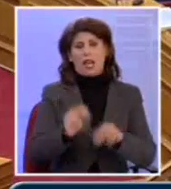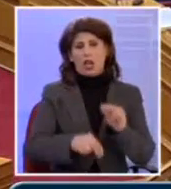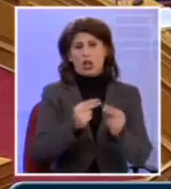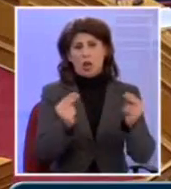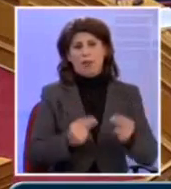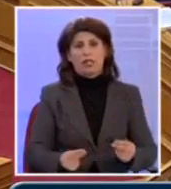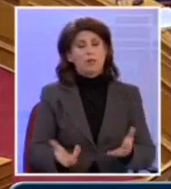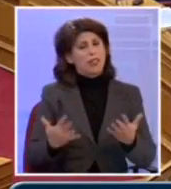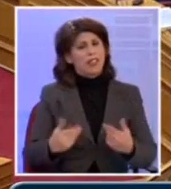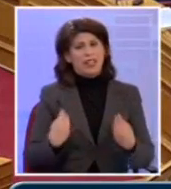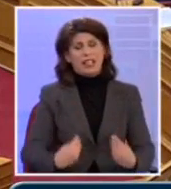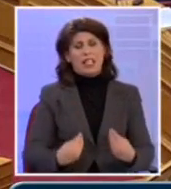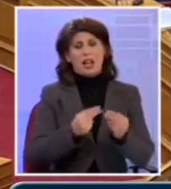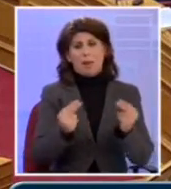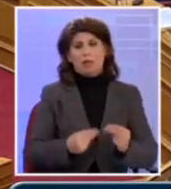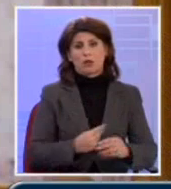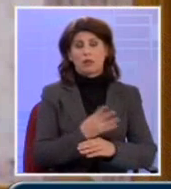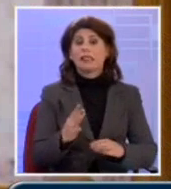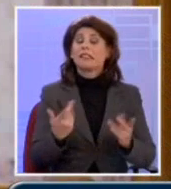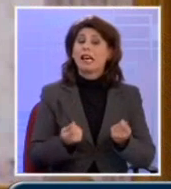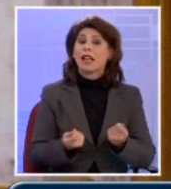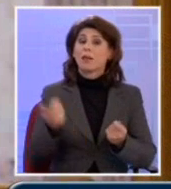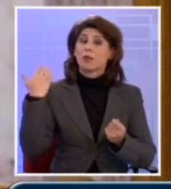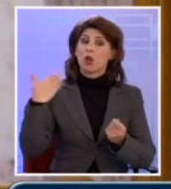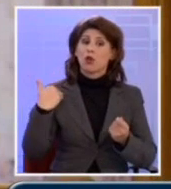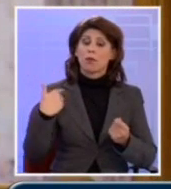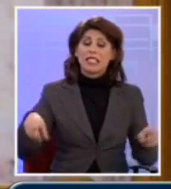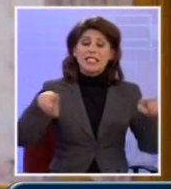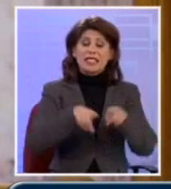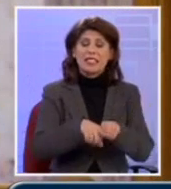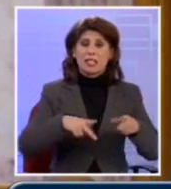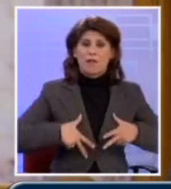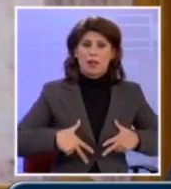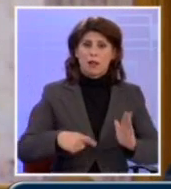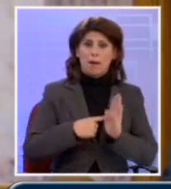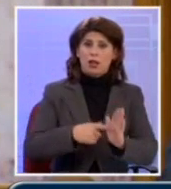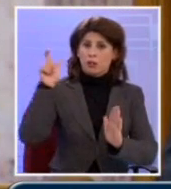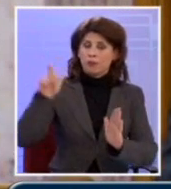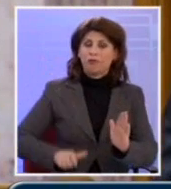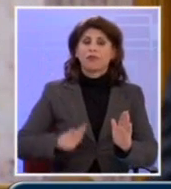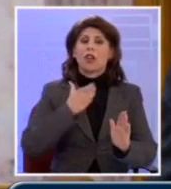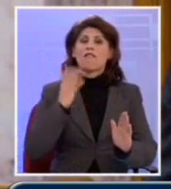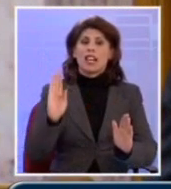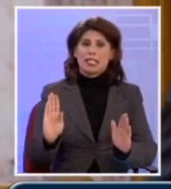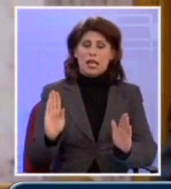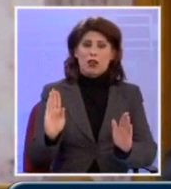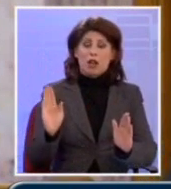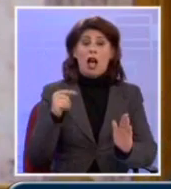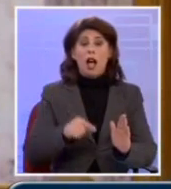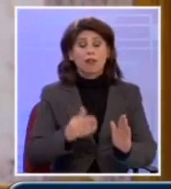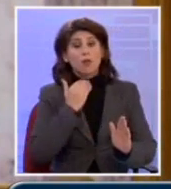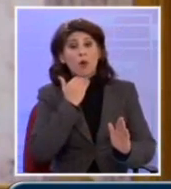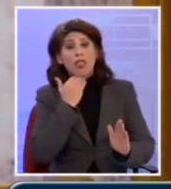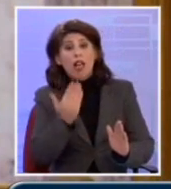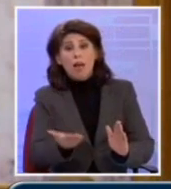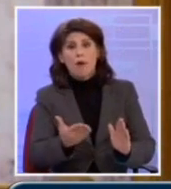έγινε από την προηγούμενη συγκυβέρνηση, από την προηγούμενη κυβέρνηση και με παρουσία του ιδίου του κυρίου Βεντζέλου. Αυτό που δεν